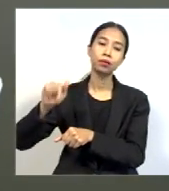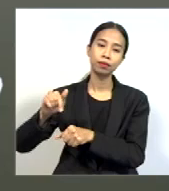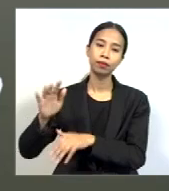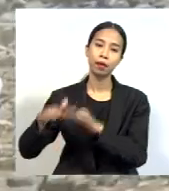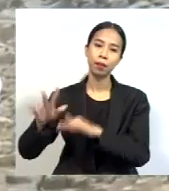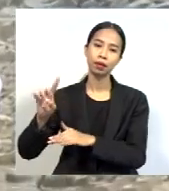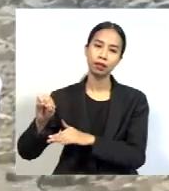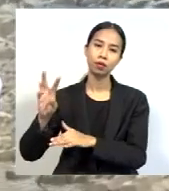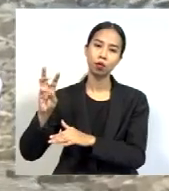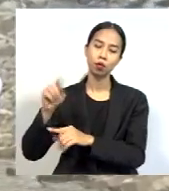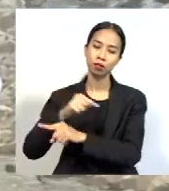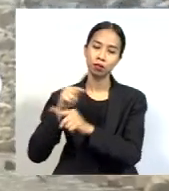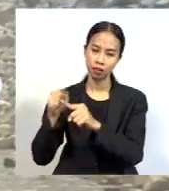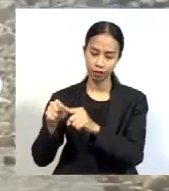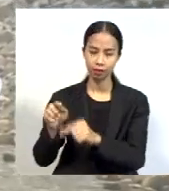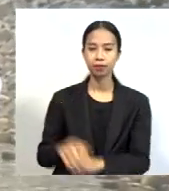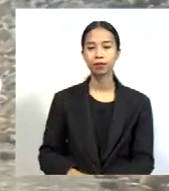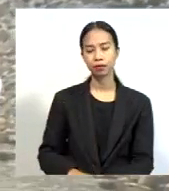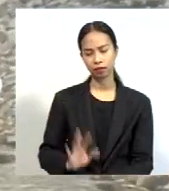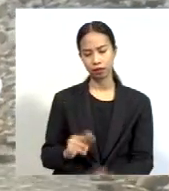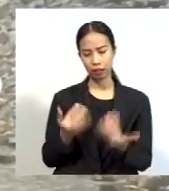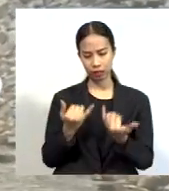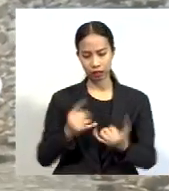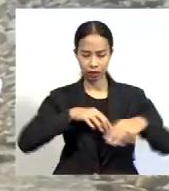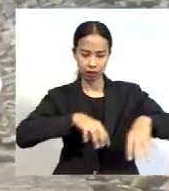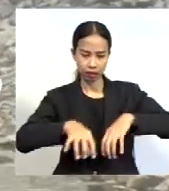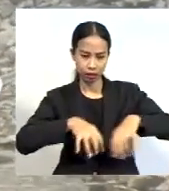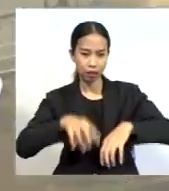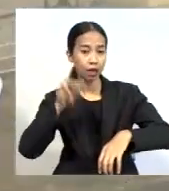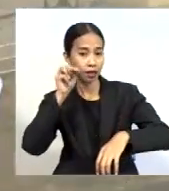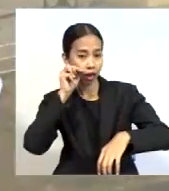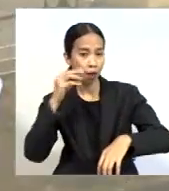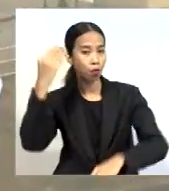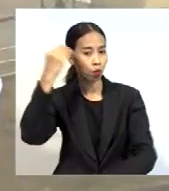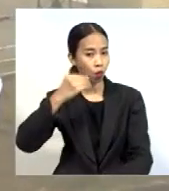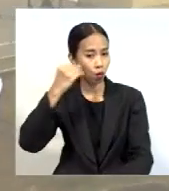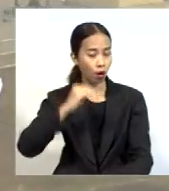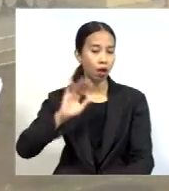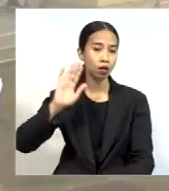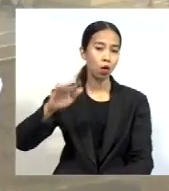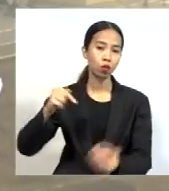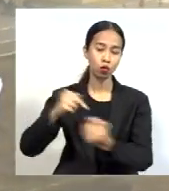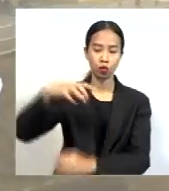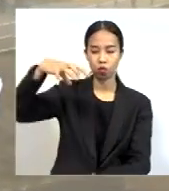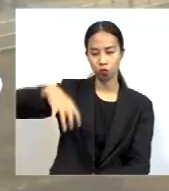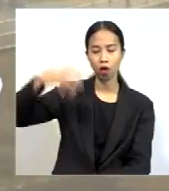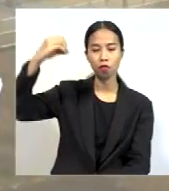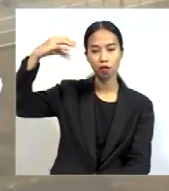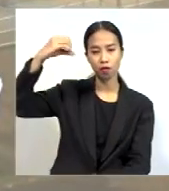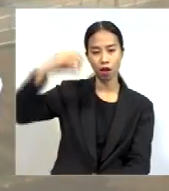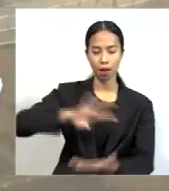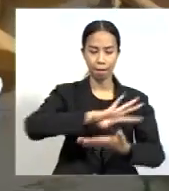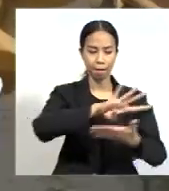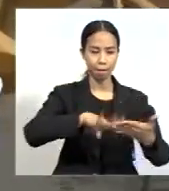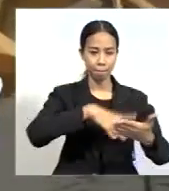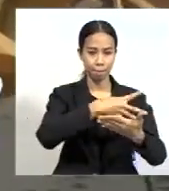ดเป็น 76% ของความจุอ่างซึ่งการบริหารจัดการน้ำในแต่ละวันของการไฟฟ้าฝ่ายผลิตแห่งประเทศไทยจะต้องทำตามแผน